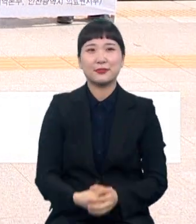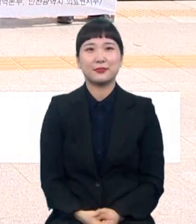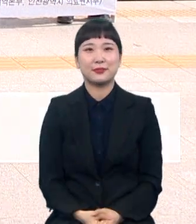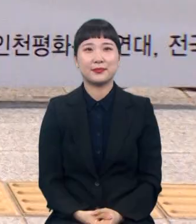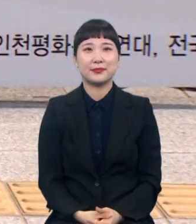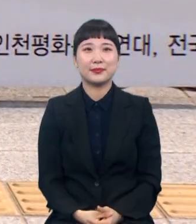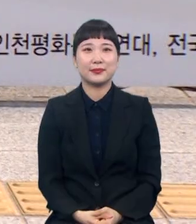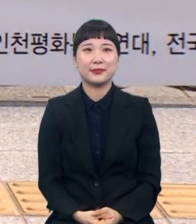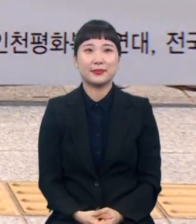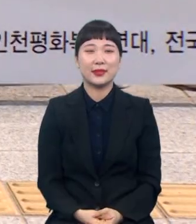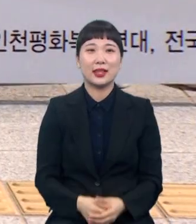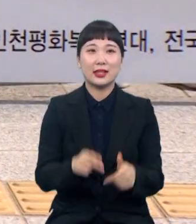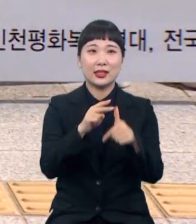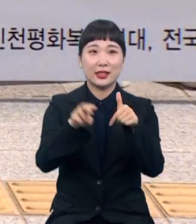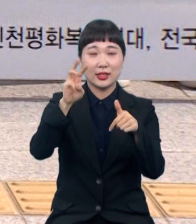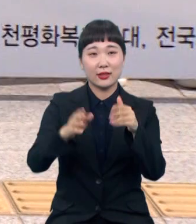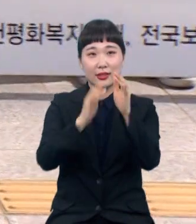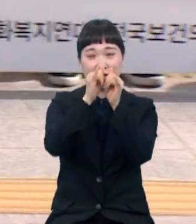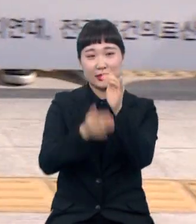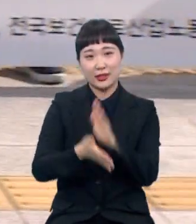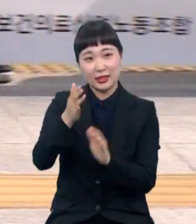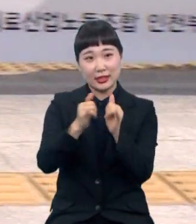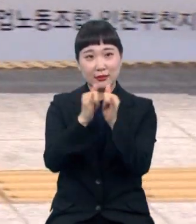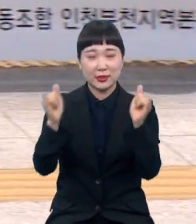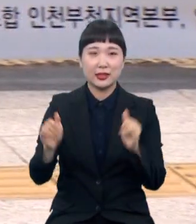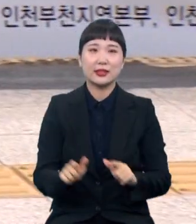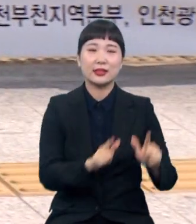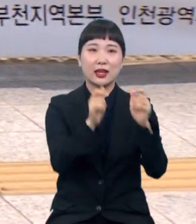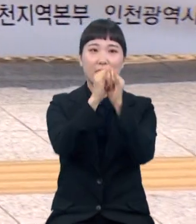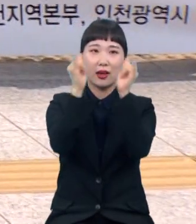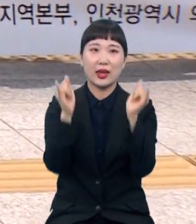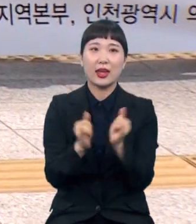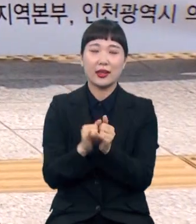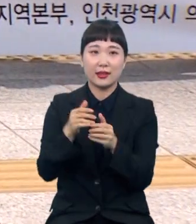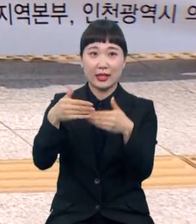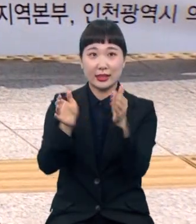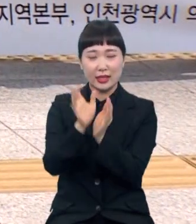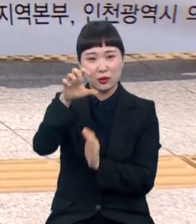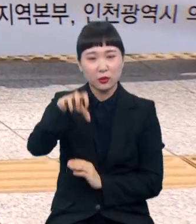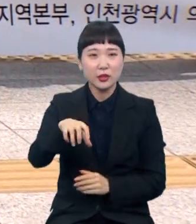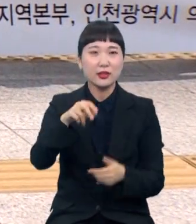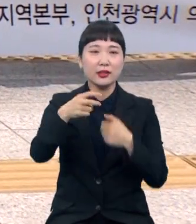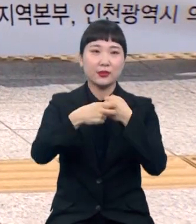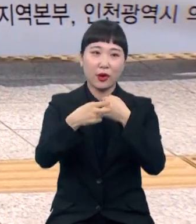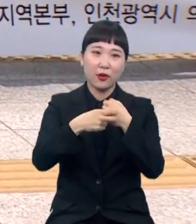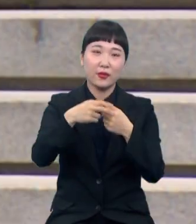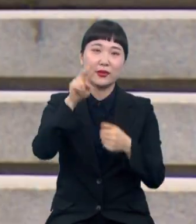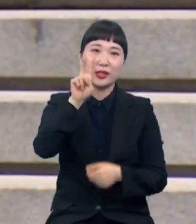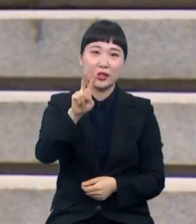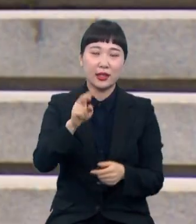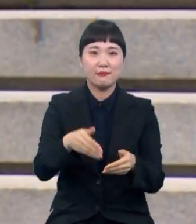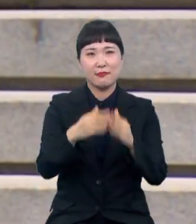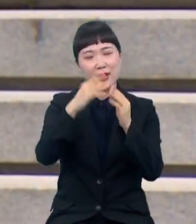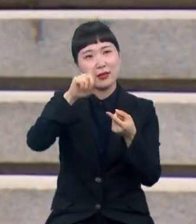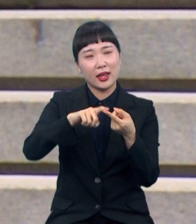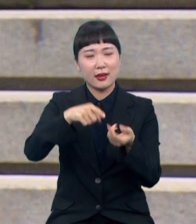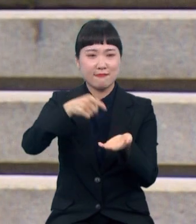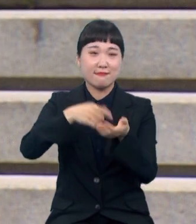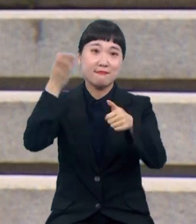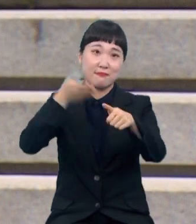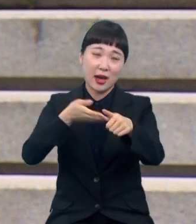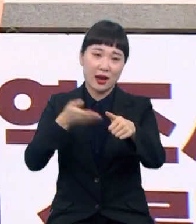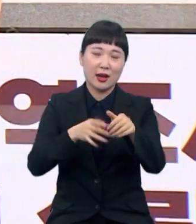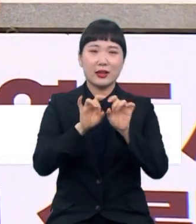결단하라! 인천 시민사회단체들이 제2인천의료원 건립을 촉구하고 나섰습니다. 각 지자체들이